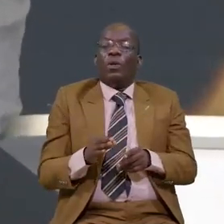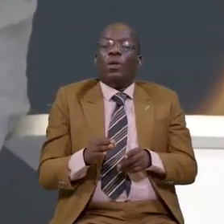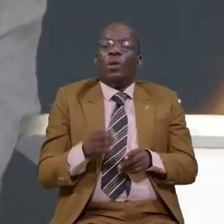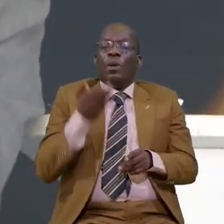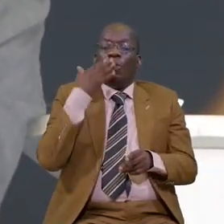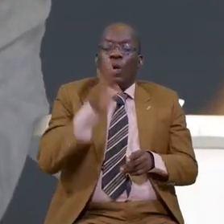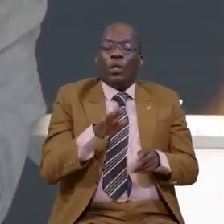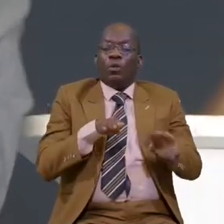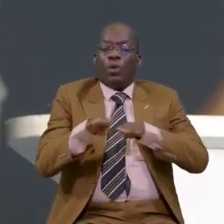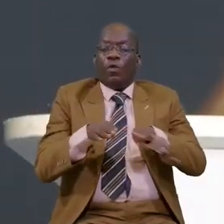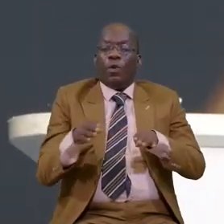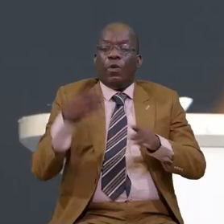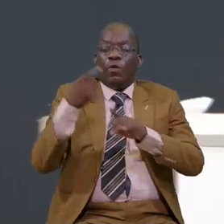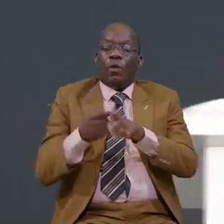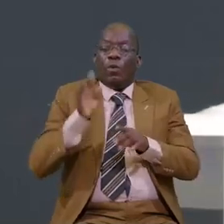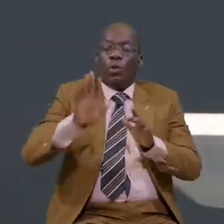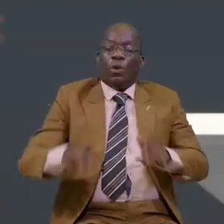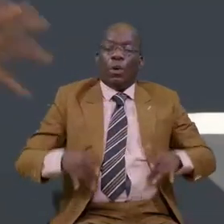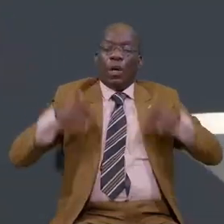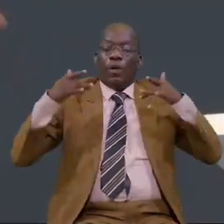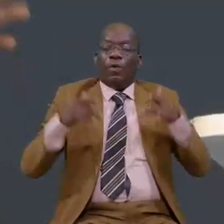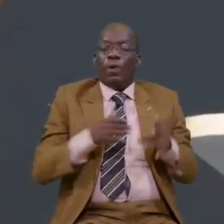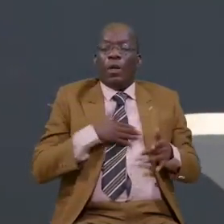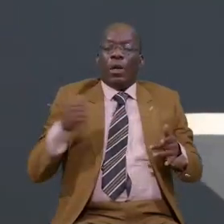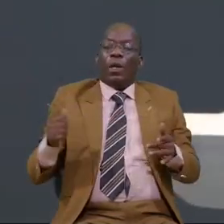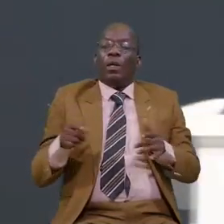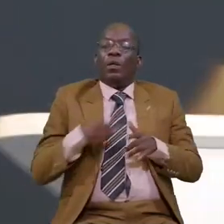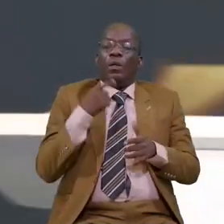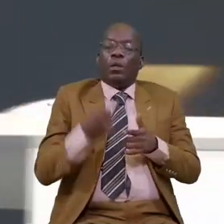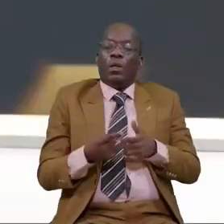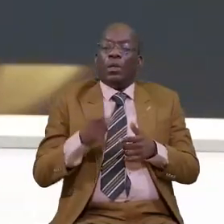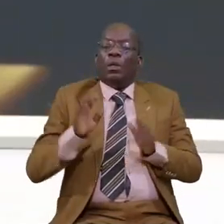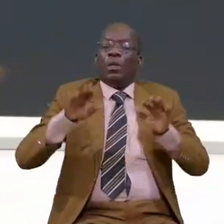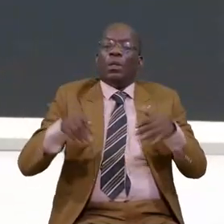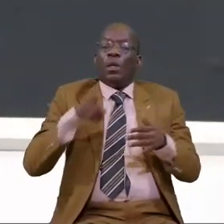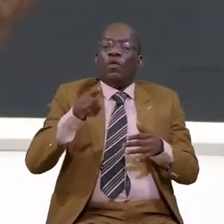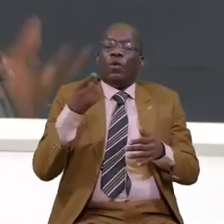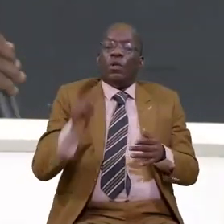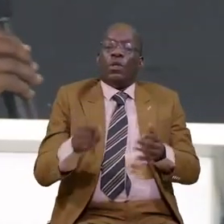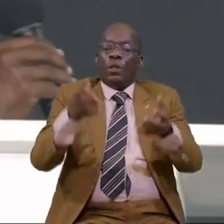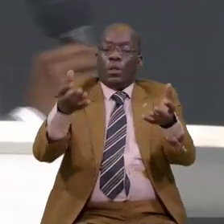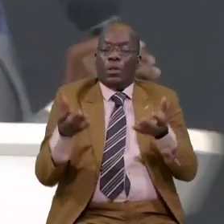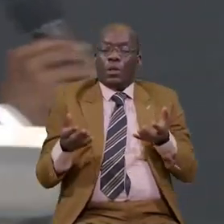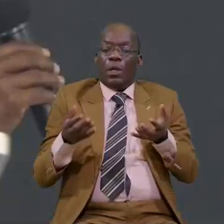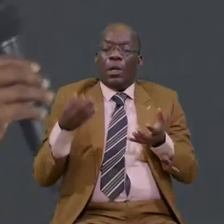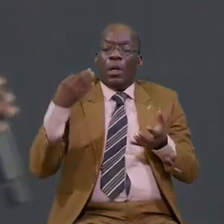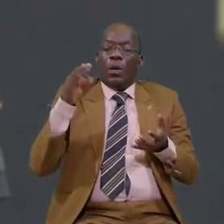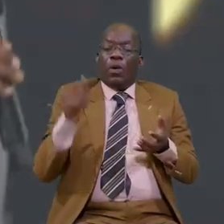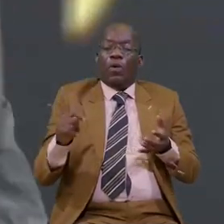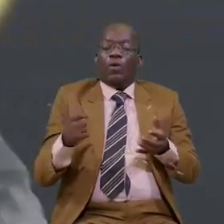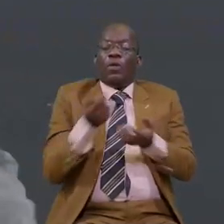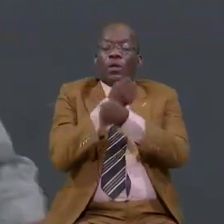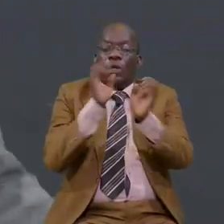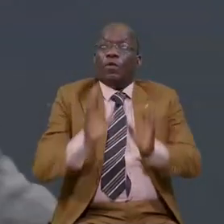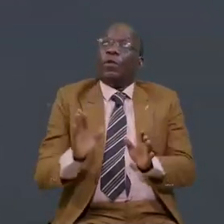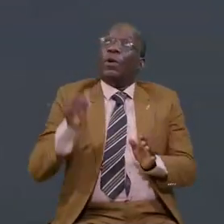Il va ôter cette attitude dormante, il va ôter ça de ta vie. Et